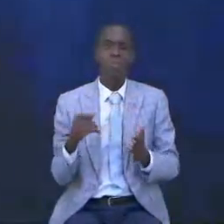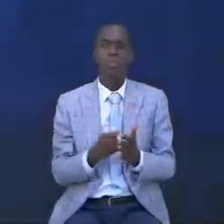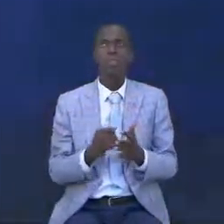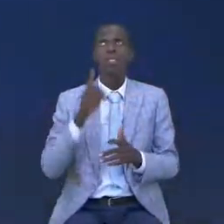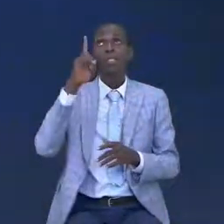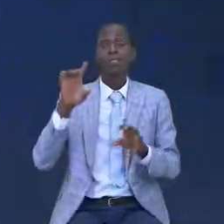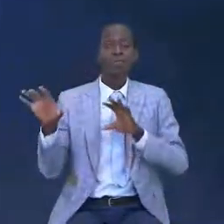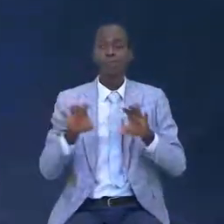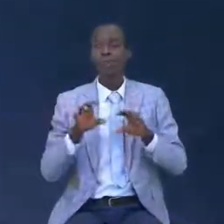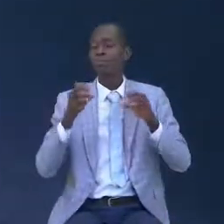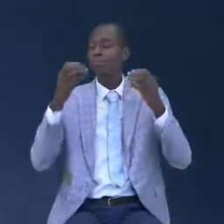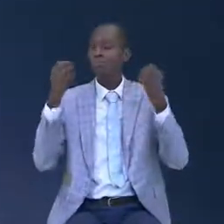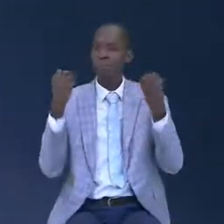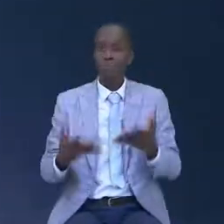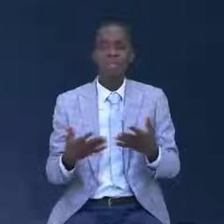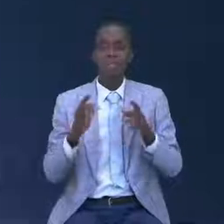merveilles sans nombre.